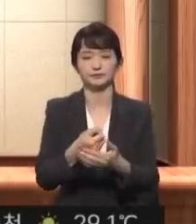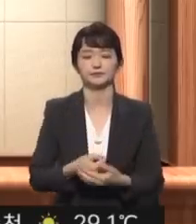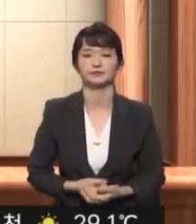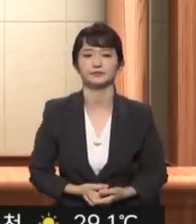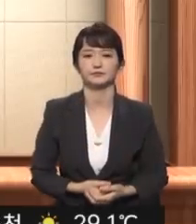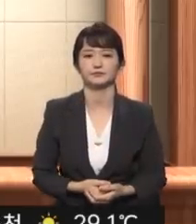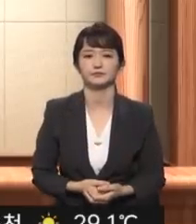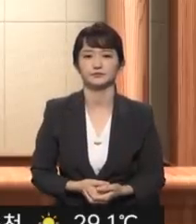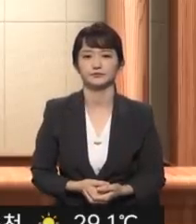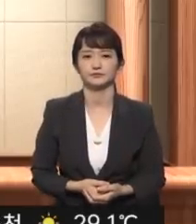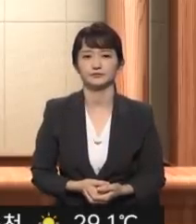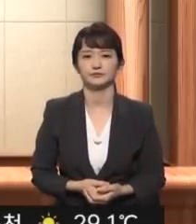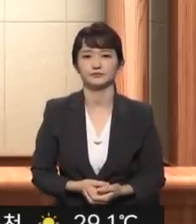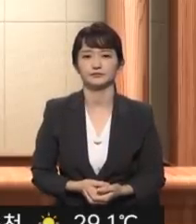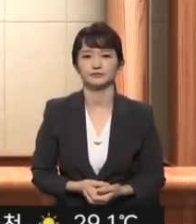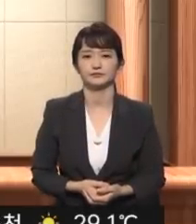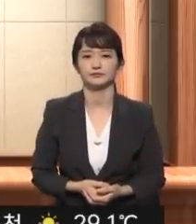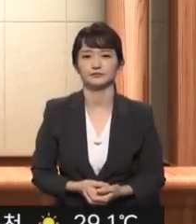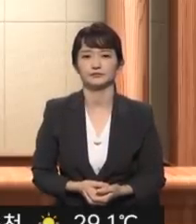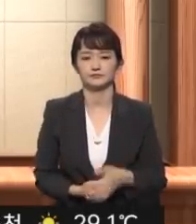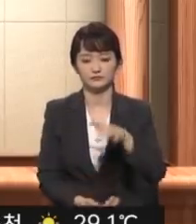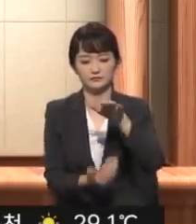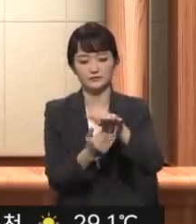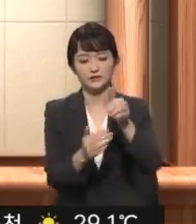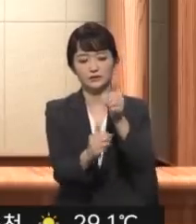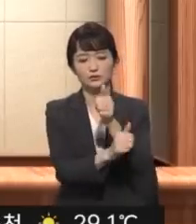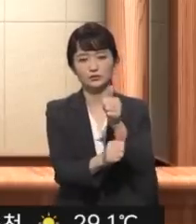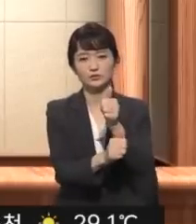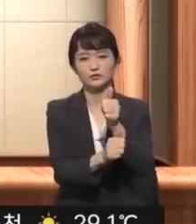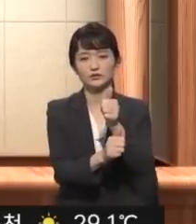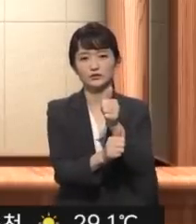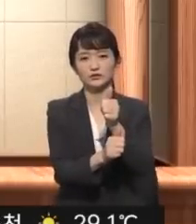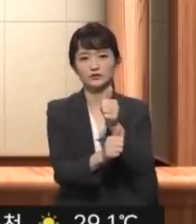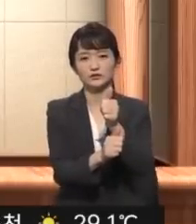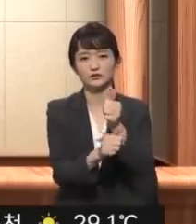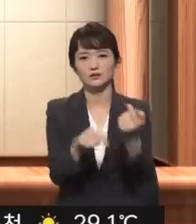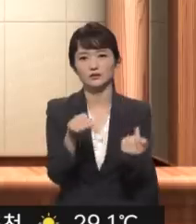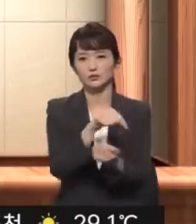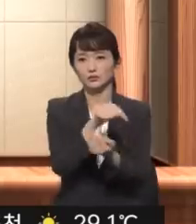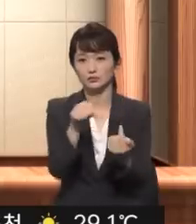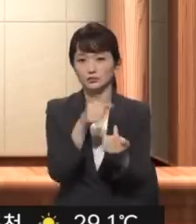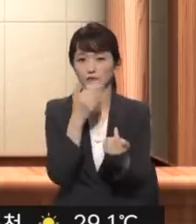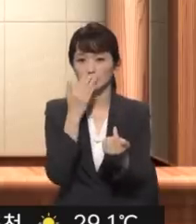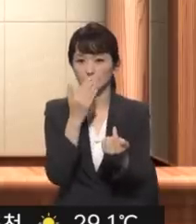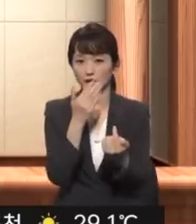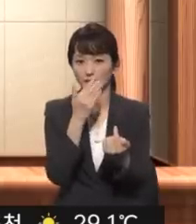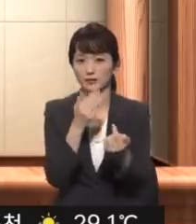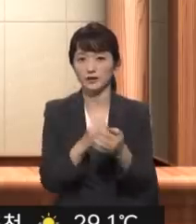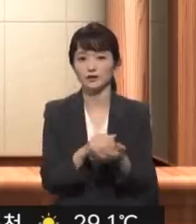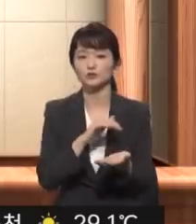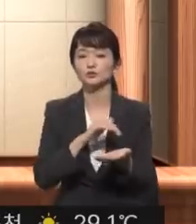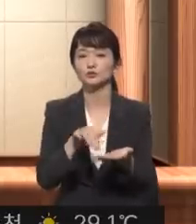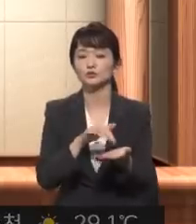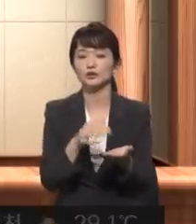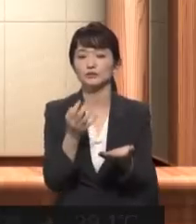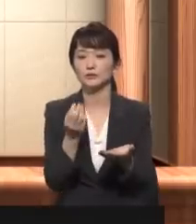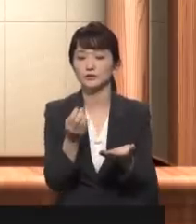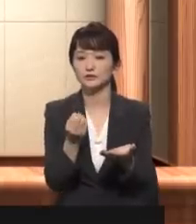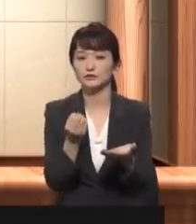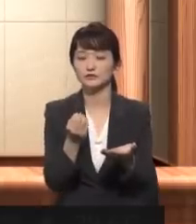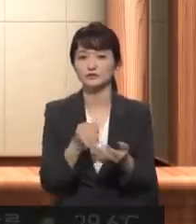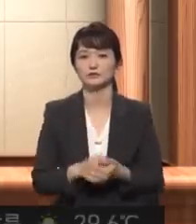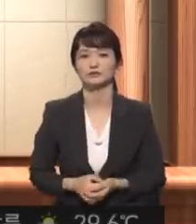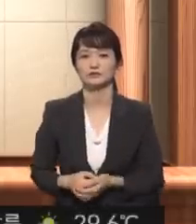어 남 최고인 들로 뭐 최고위 운영이 충분히 가능했다 고 판단했고 요 물로 최고의 정족수 가 몇 명이냐 이런 얘기를 샀지만